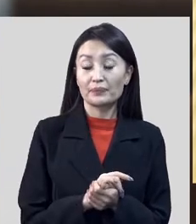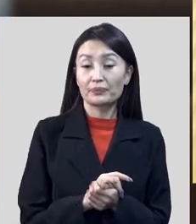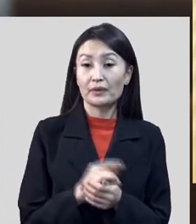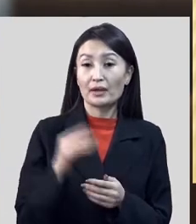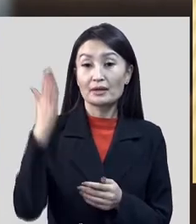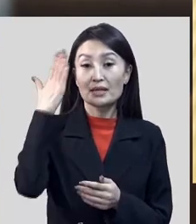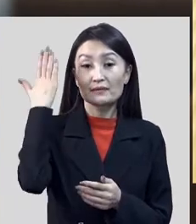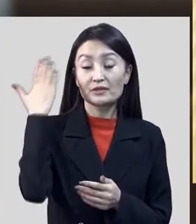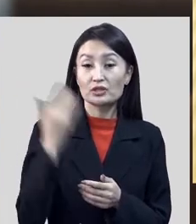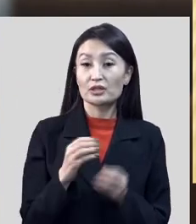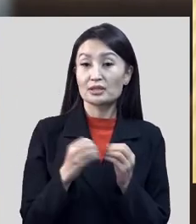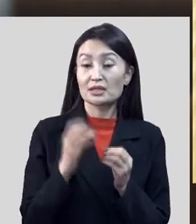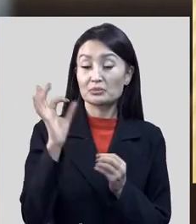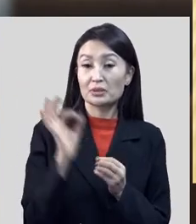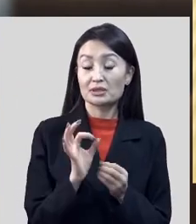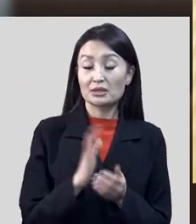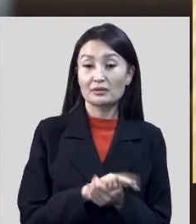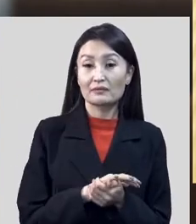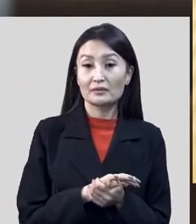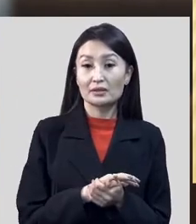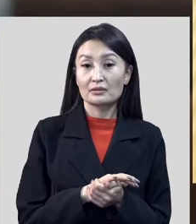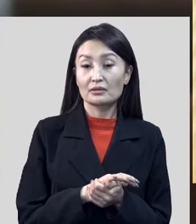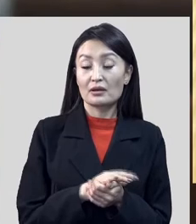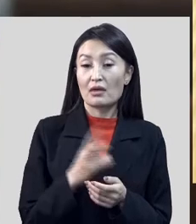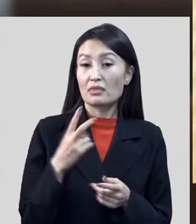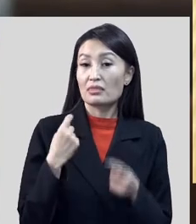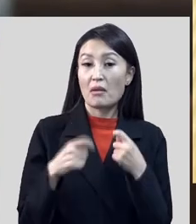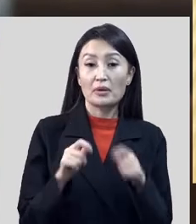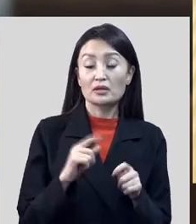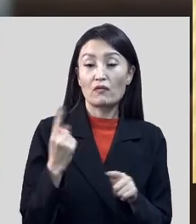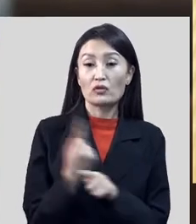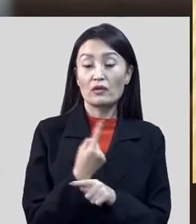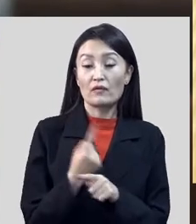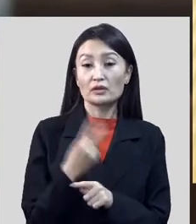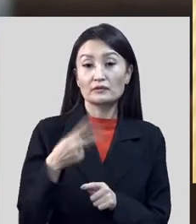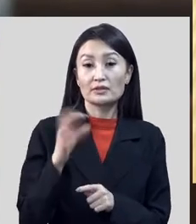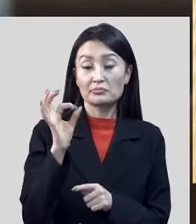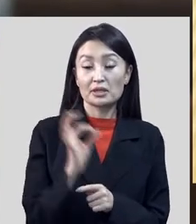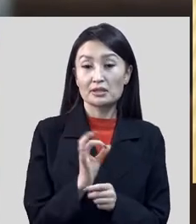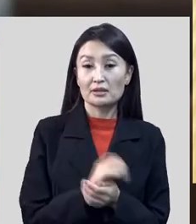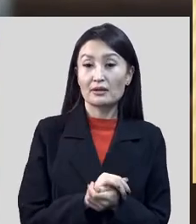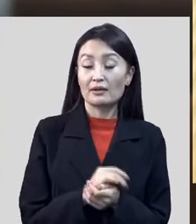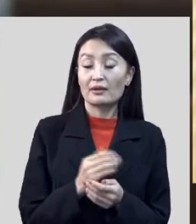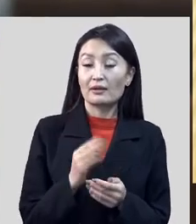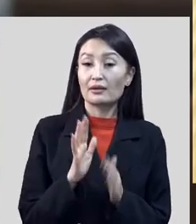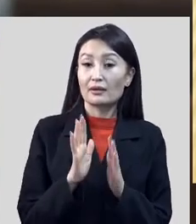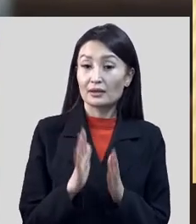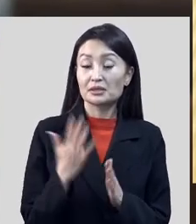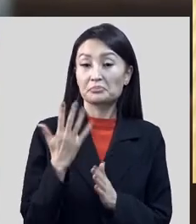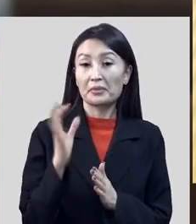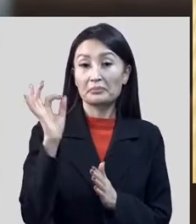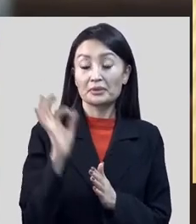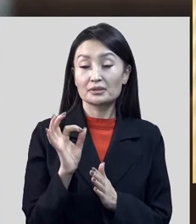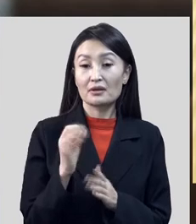развлечения 10 процентов непродовольственные товары 20 процентов и лишь пять процентов